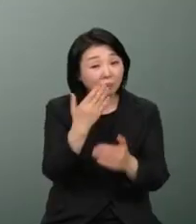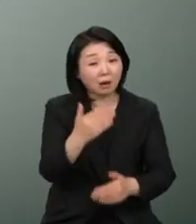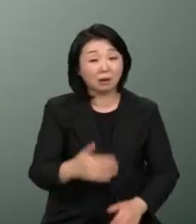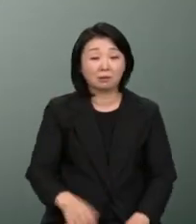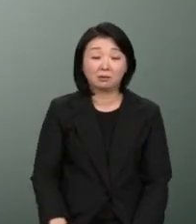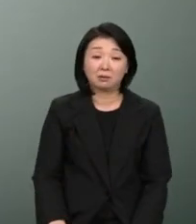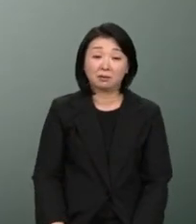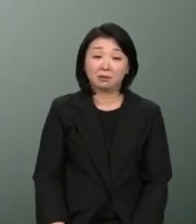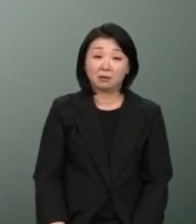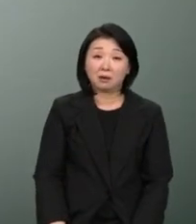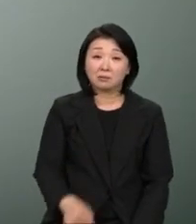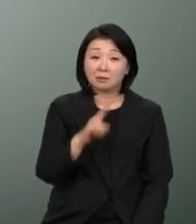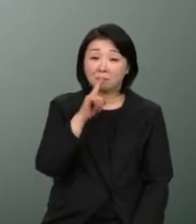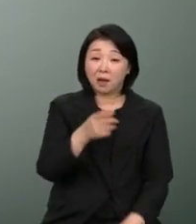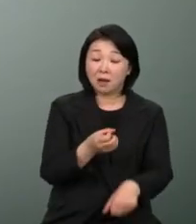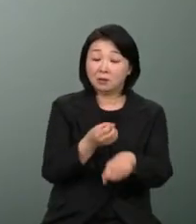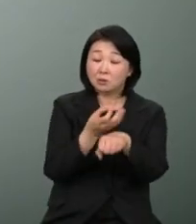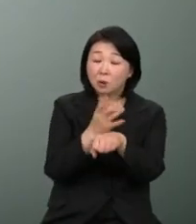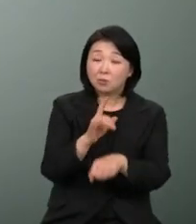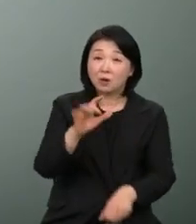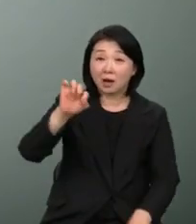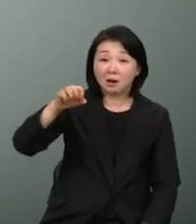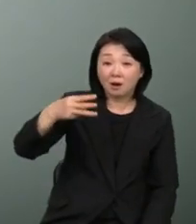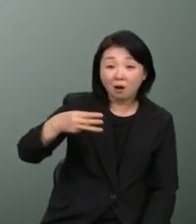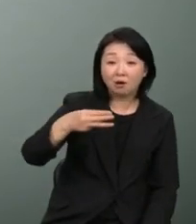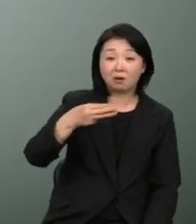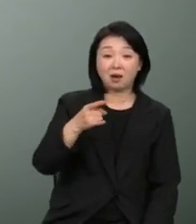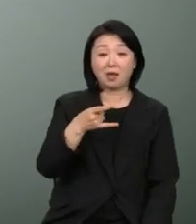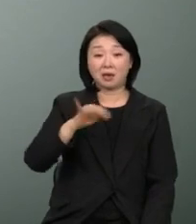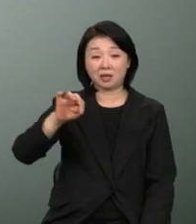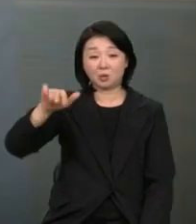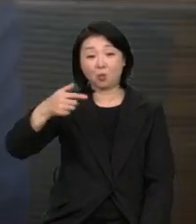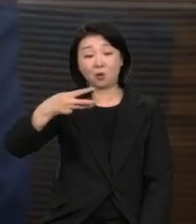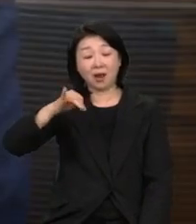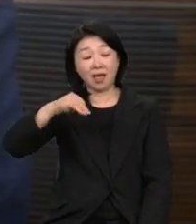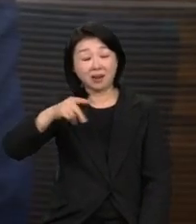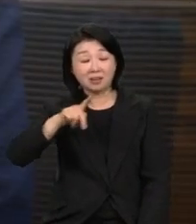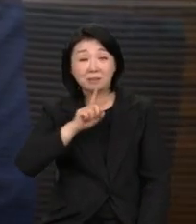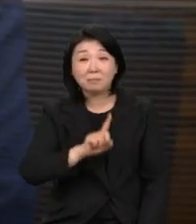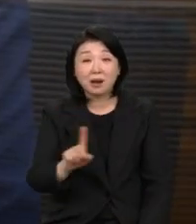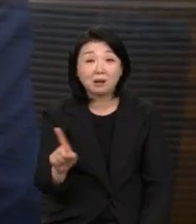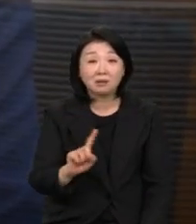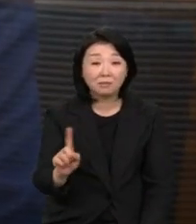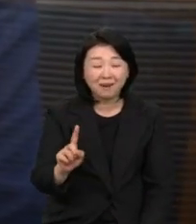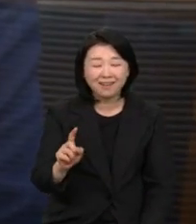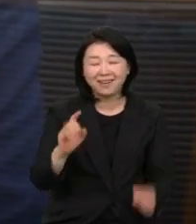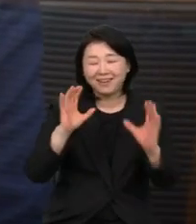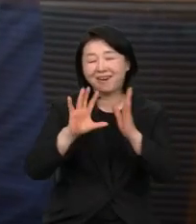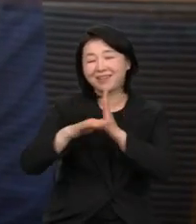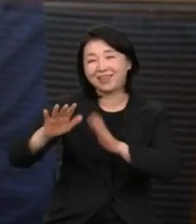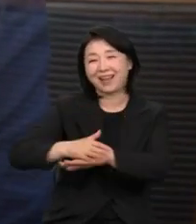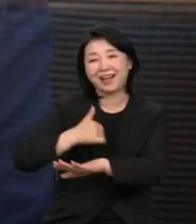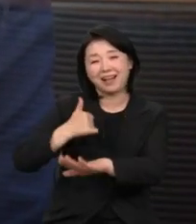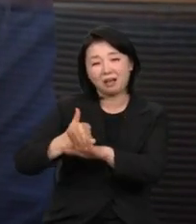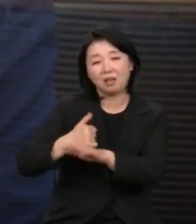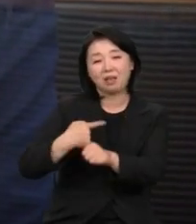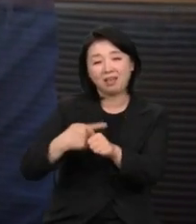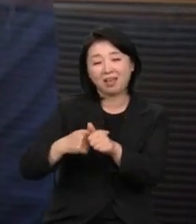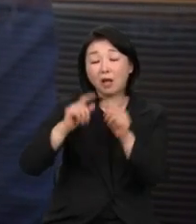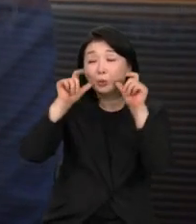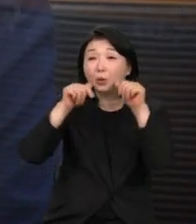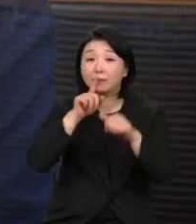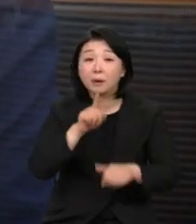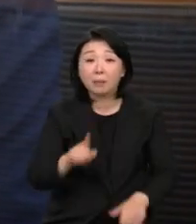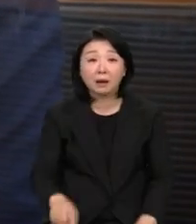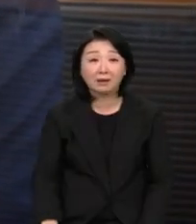하지만 어원 전문가에 따르면 얼레리 꼴레리는 어린 나이에 벼슬한 사람을 놀리는 알나리에서 유래했습니다. 오늘